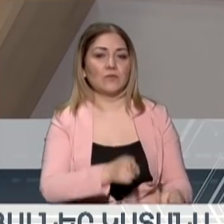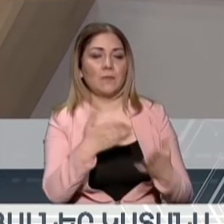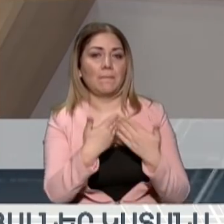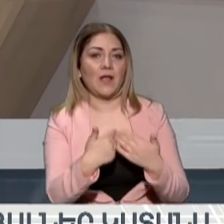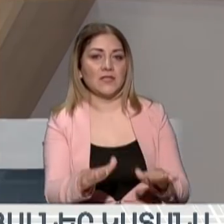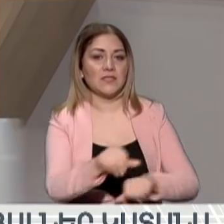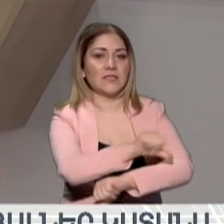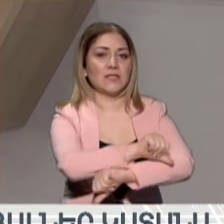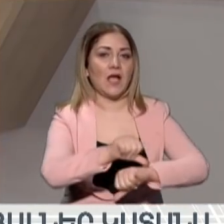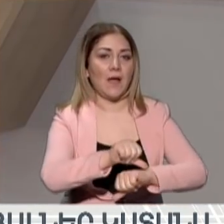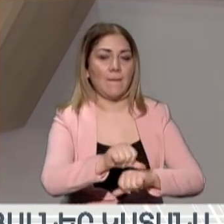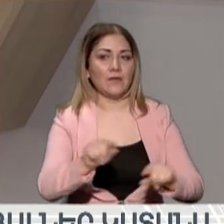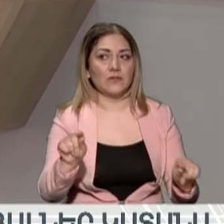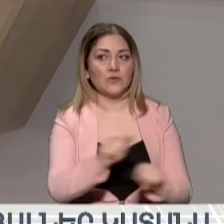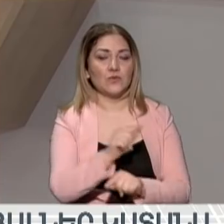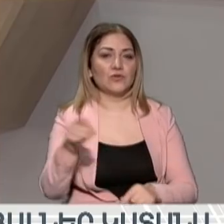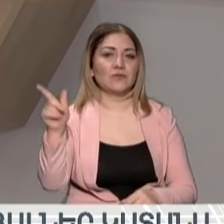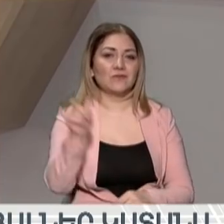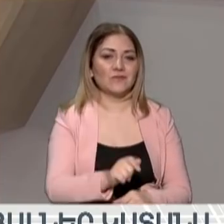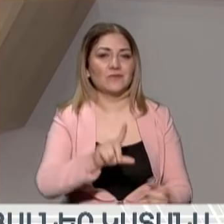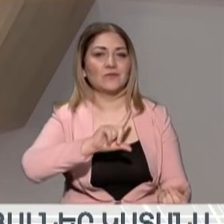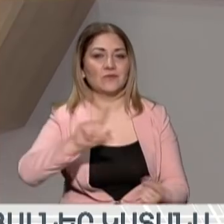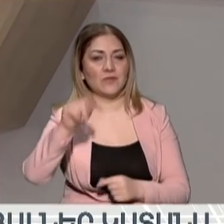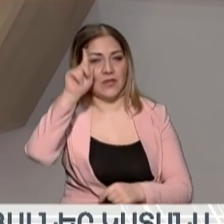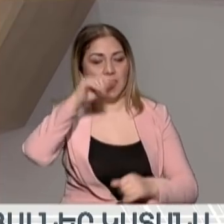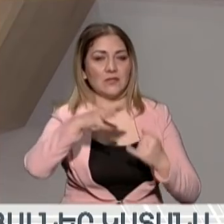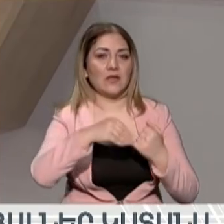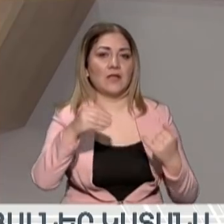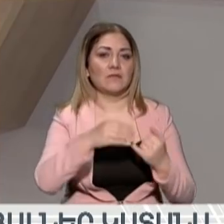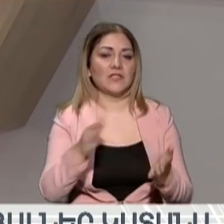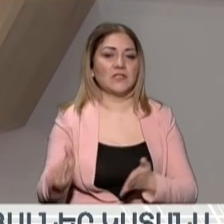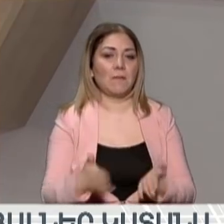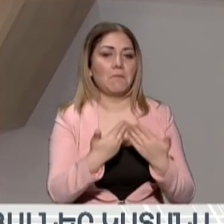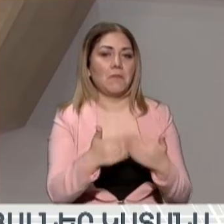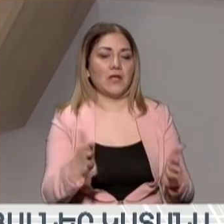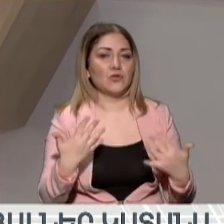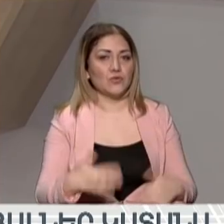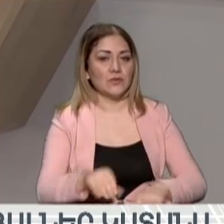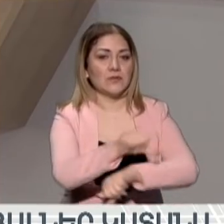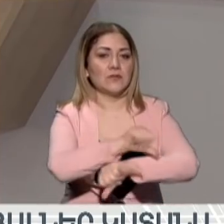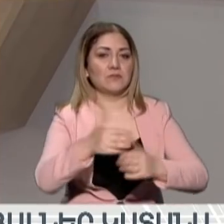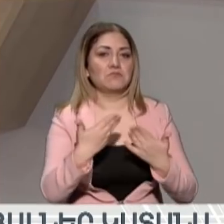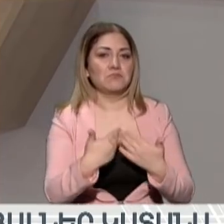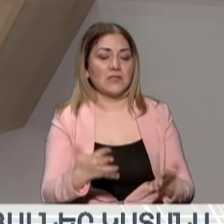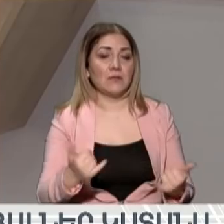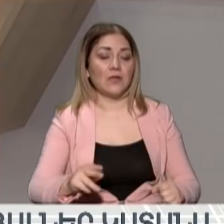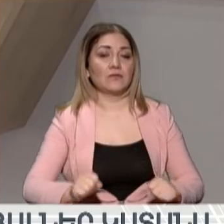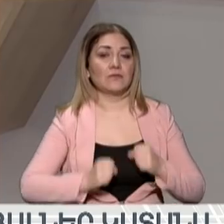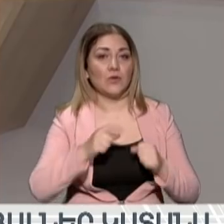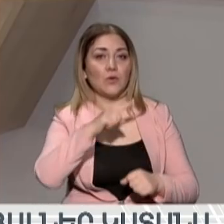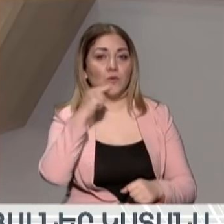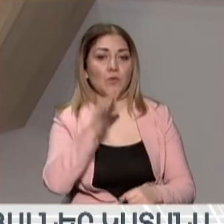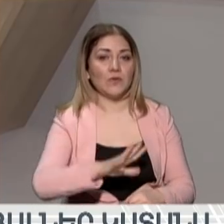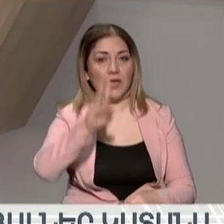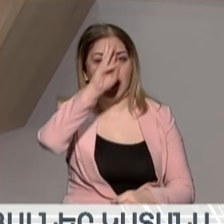բացվեն տուրիստական հոսքերը։ Գիտեք, որ ցամաքային սահմանները արդեն բացվել են եւ հիմա մենք աշխատում ենք